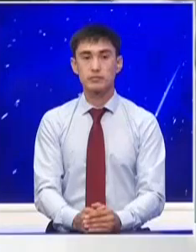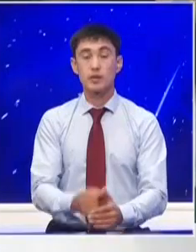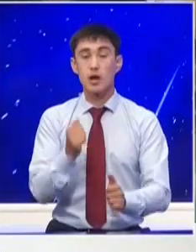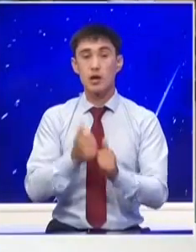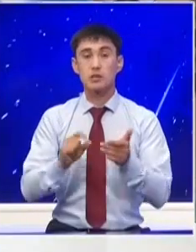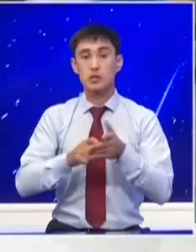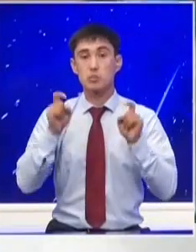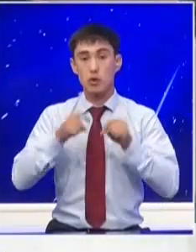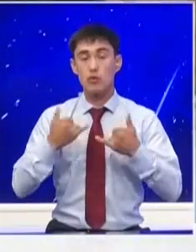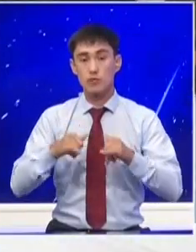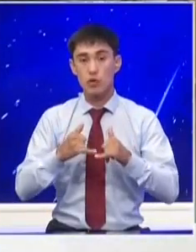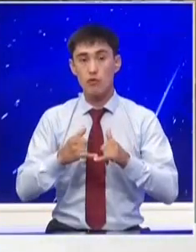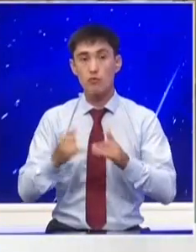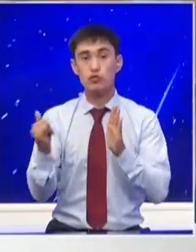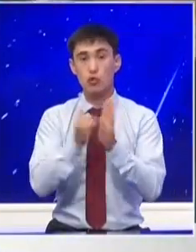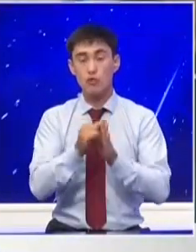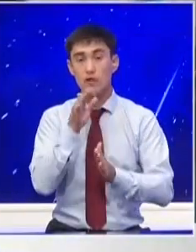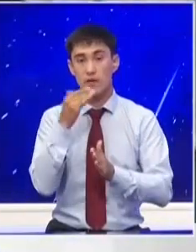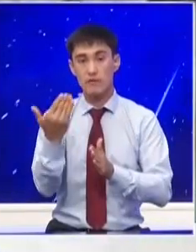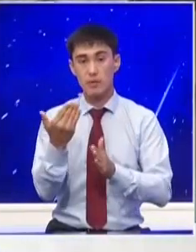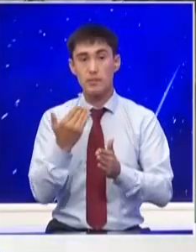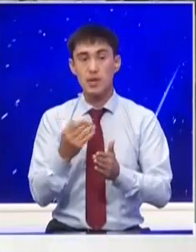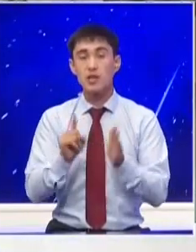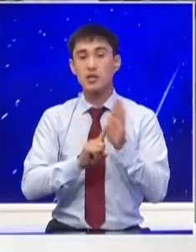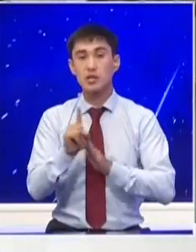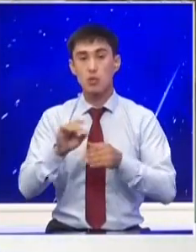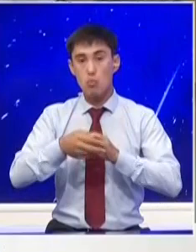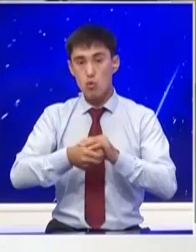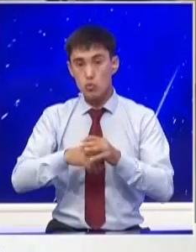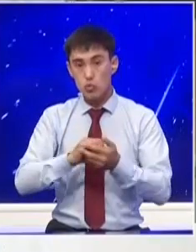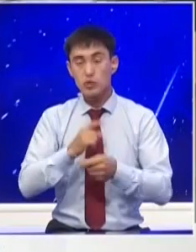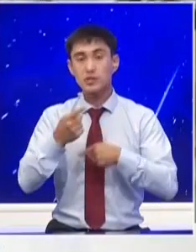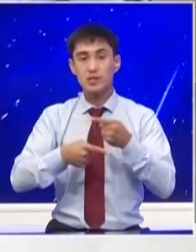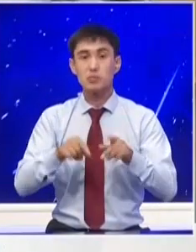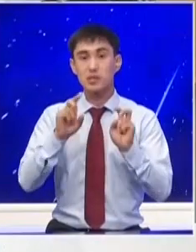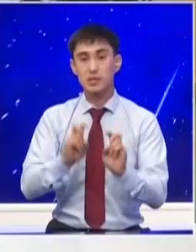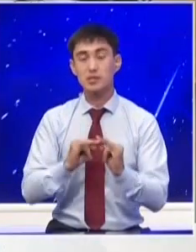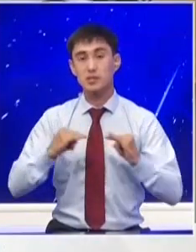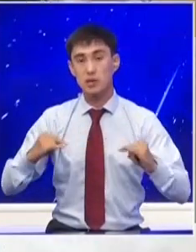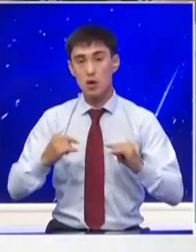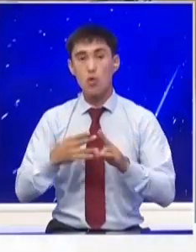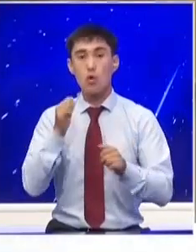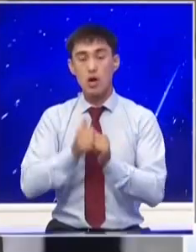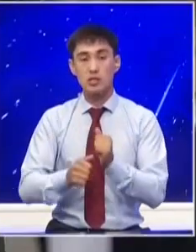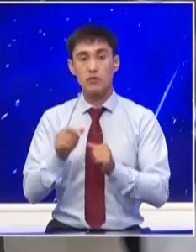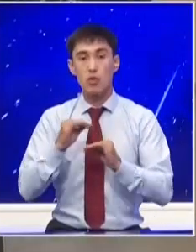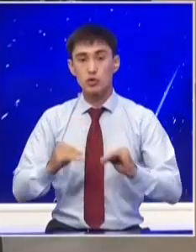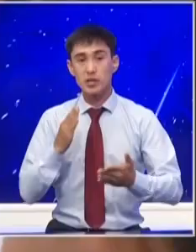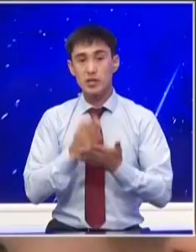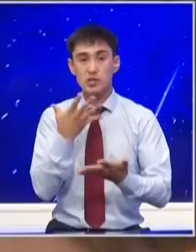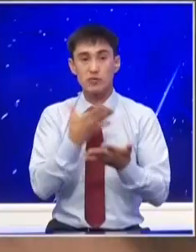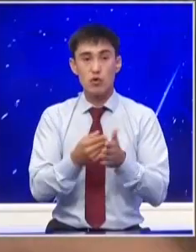Каждый класс приходит в столовую в установленное для них время. Сначала они моют руки, затем садятся за столы. У каждого ученика есть